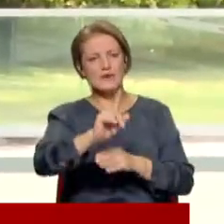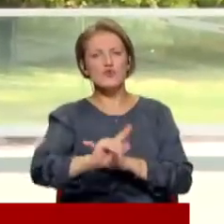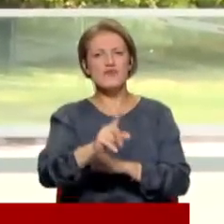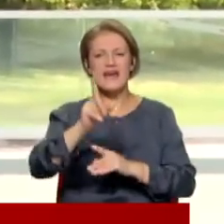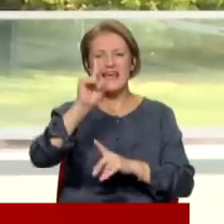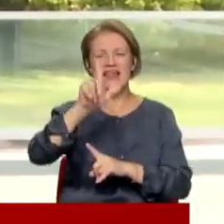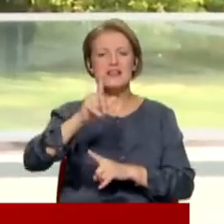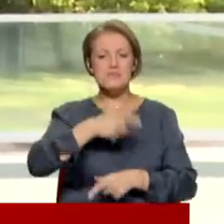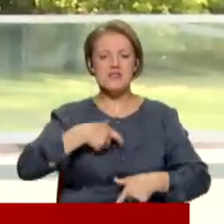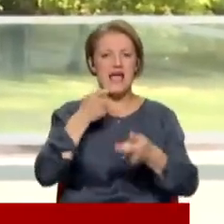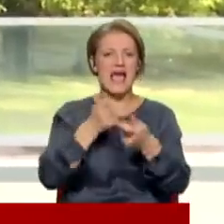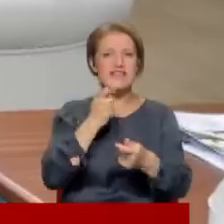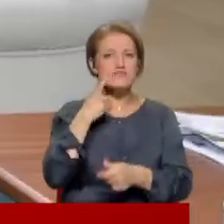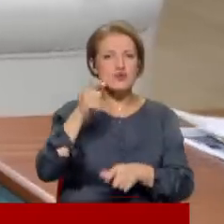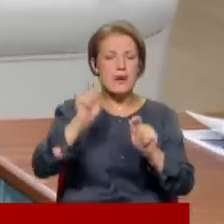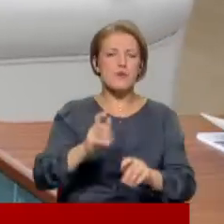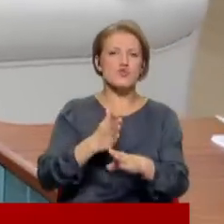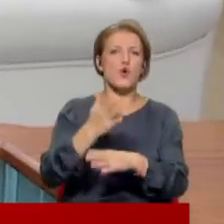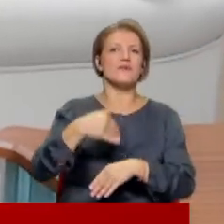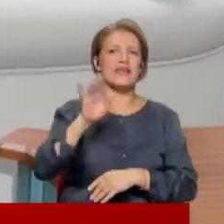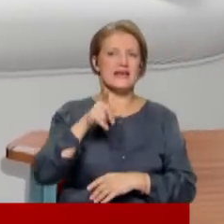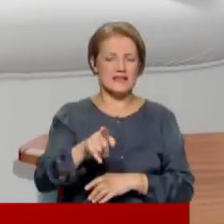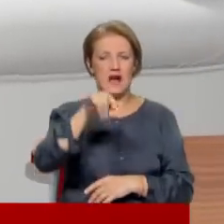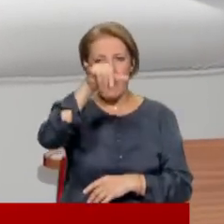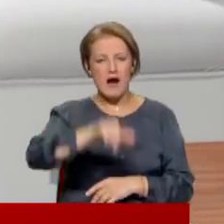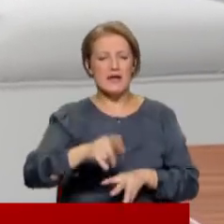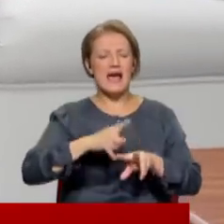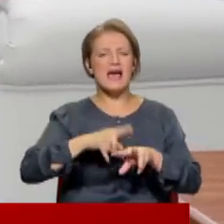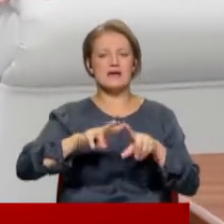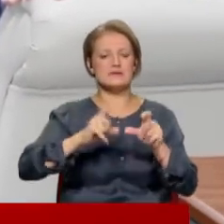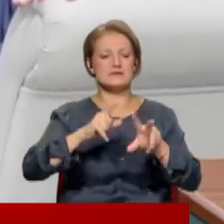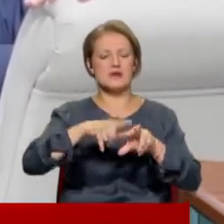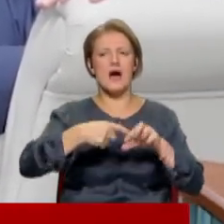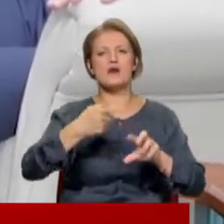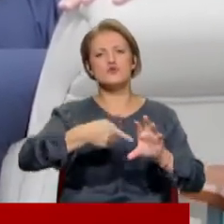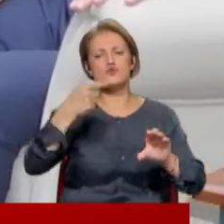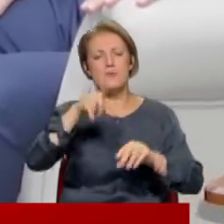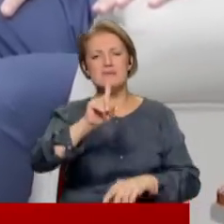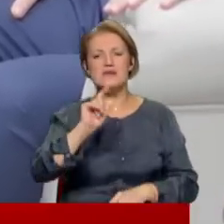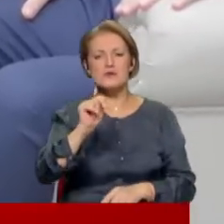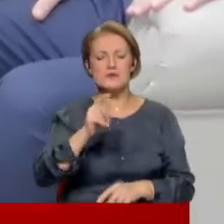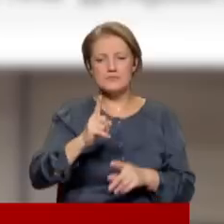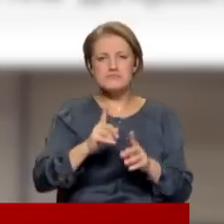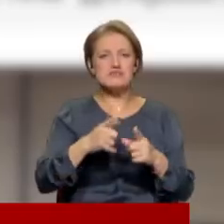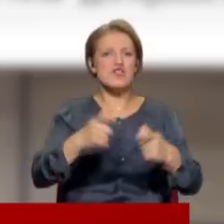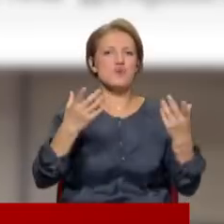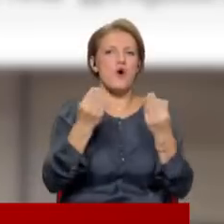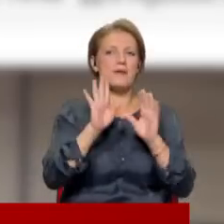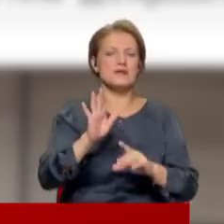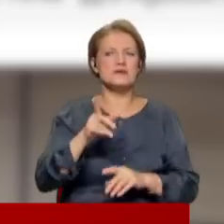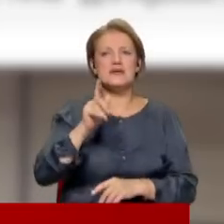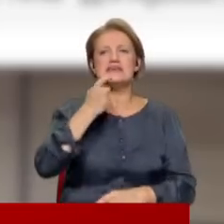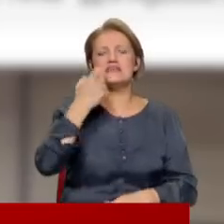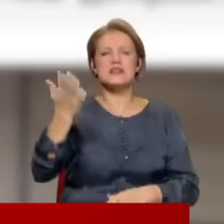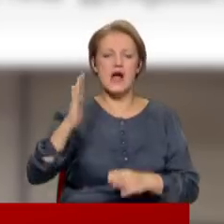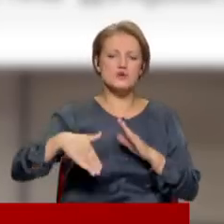Eğitim Müdürü olarak yapması doğru değildir. Asım Sultanoğlu hakkındaki Ensar soruşturmasında bugüne kadar bir ilerleme olmadı. Ama Sultanoğlu